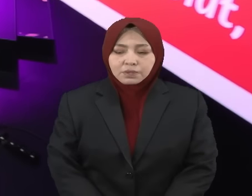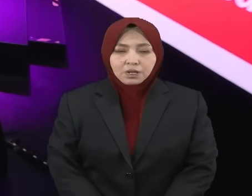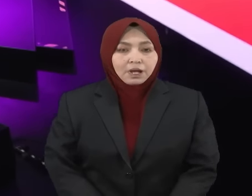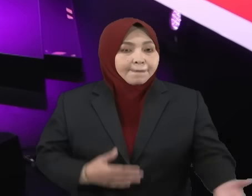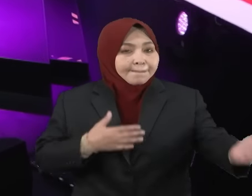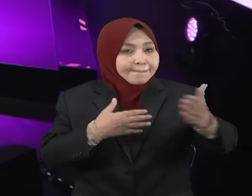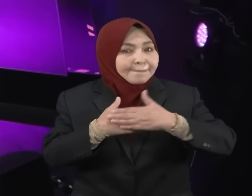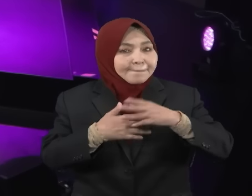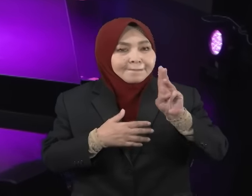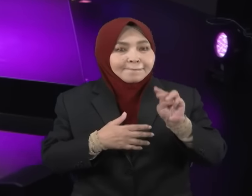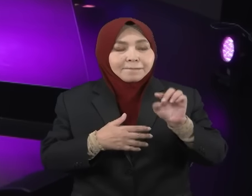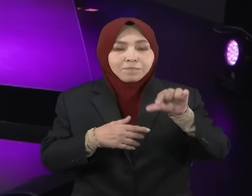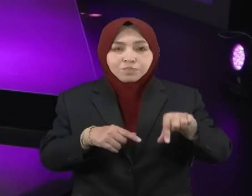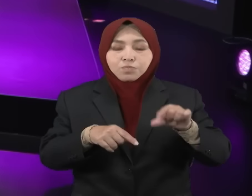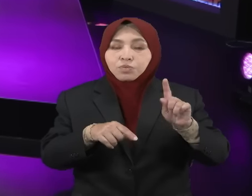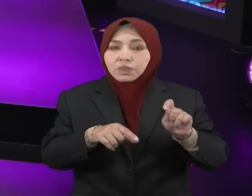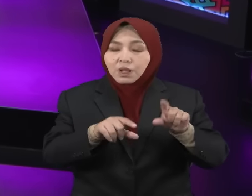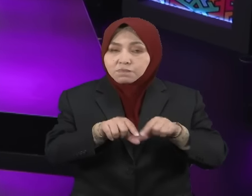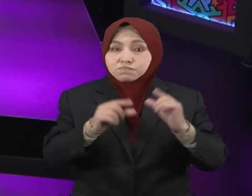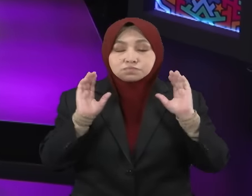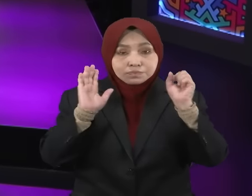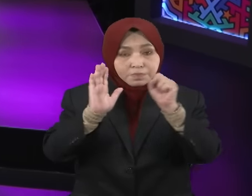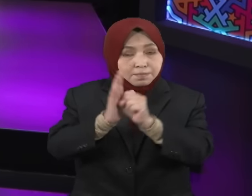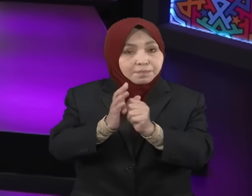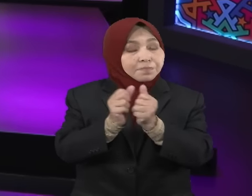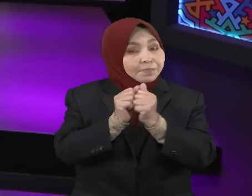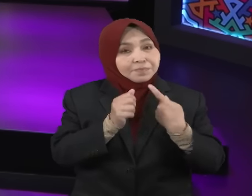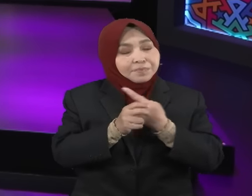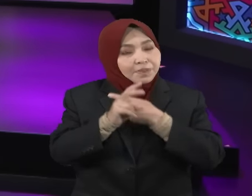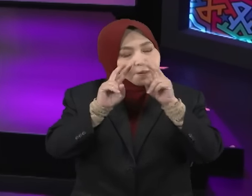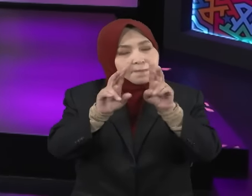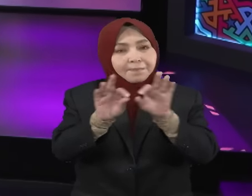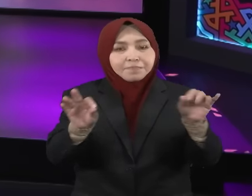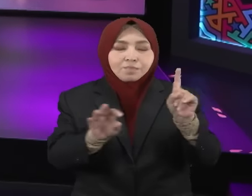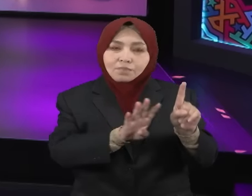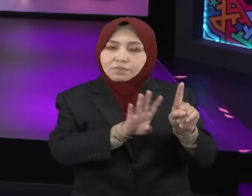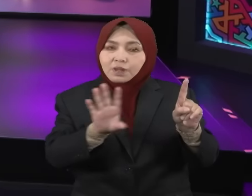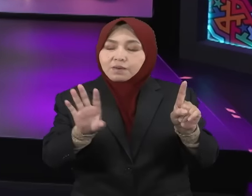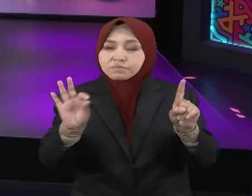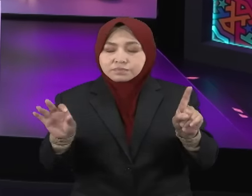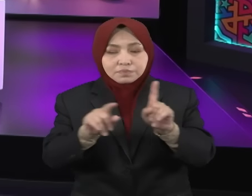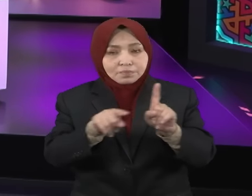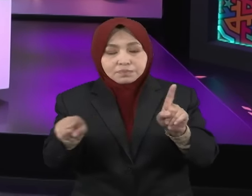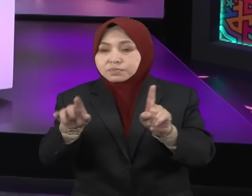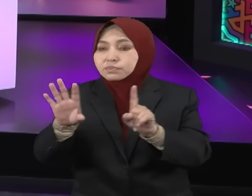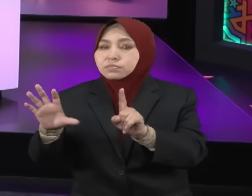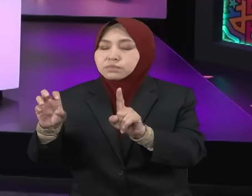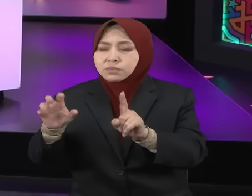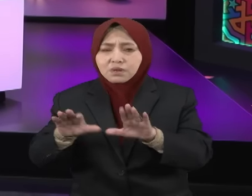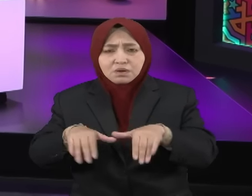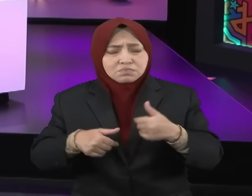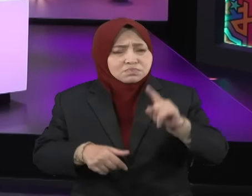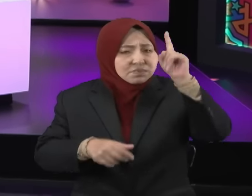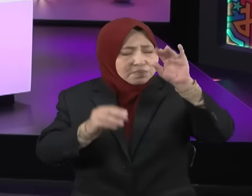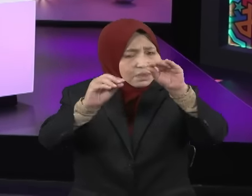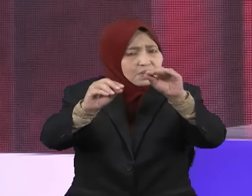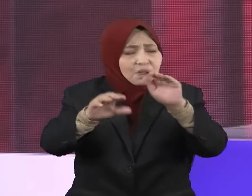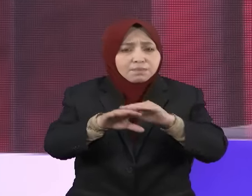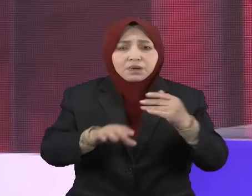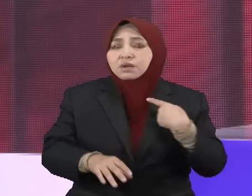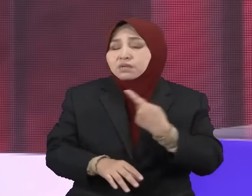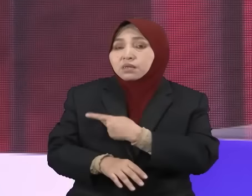Kembali kita dalam My Quran Time, Quran Solat Infak. Sama-sama kita melihat kepada ayat yang ke-149 dan 150, bagaimana Allah mengajarkan kepada kita